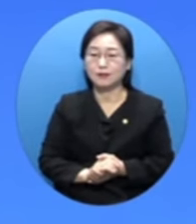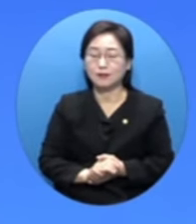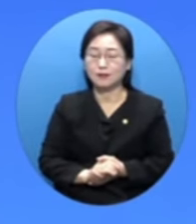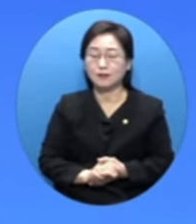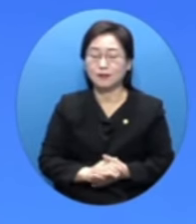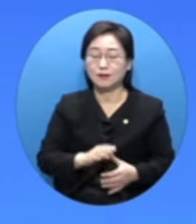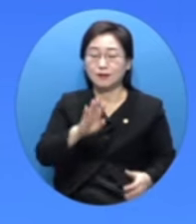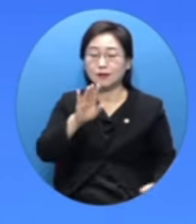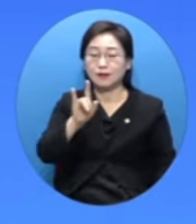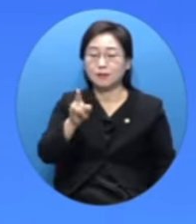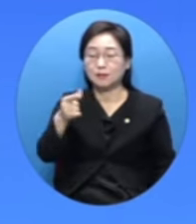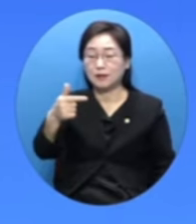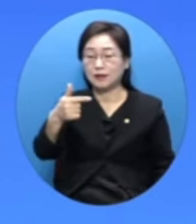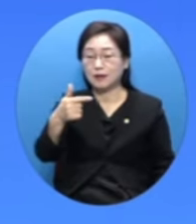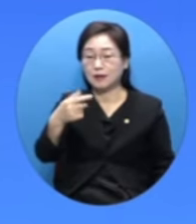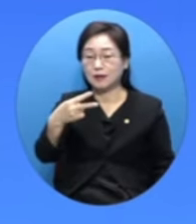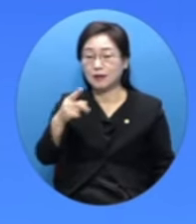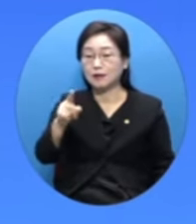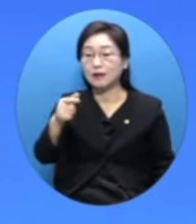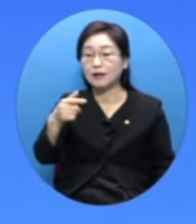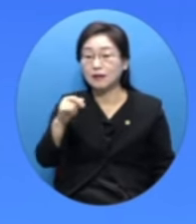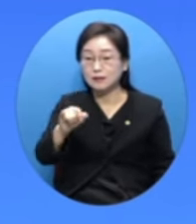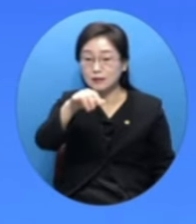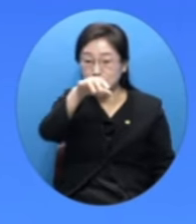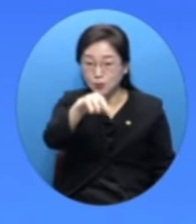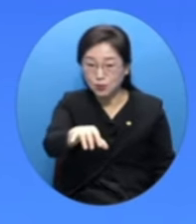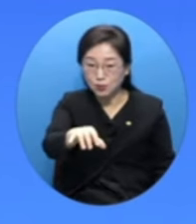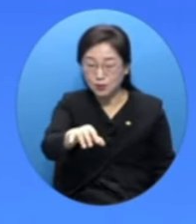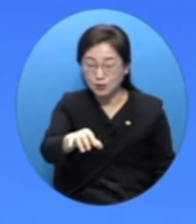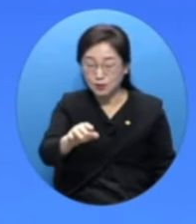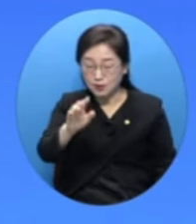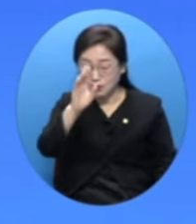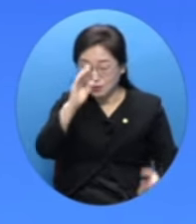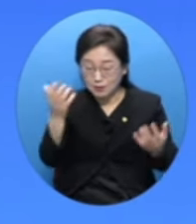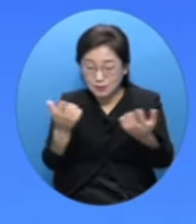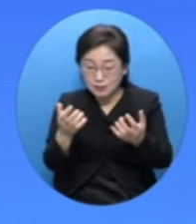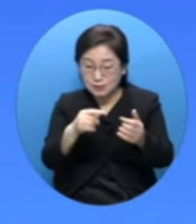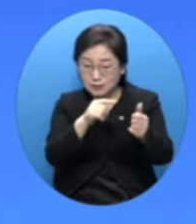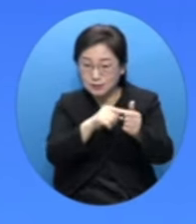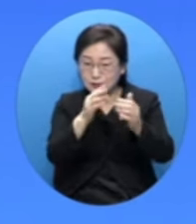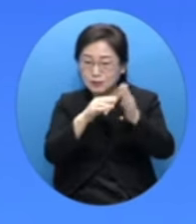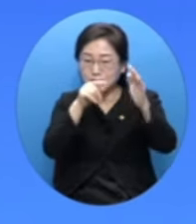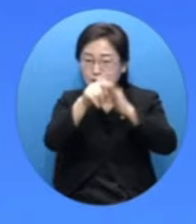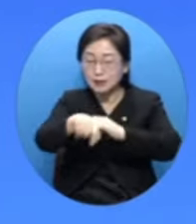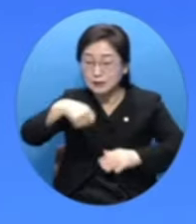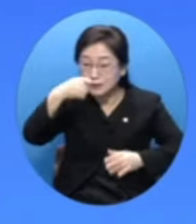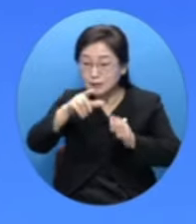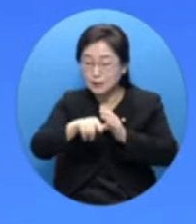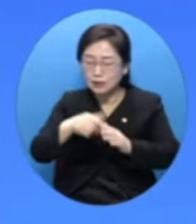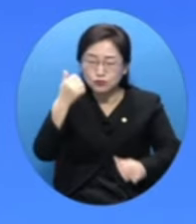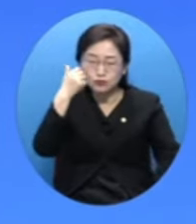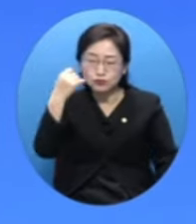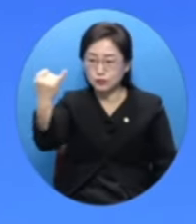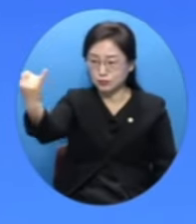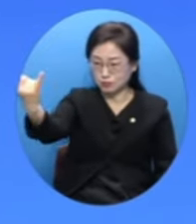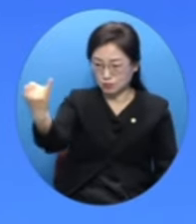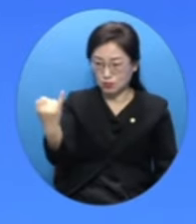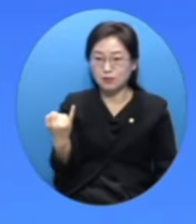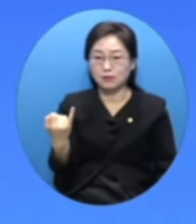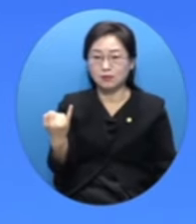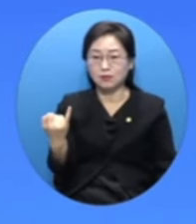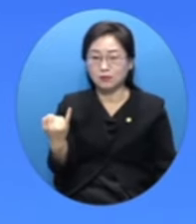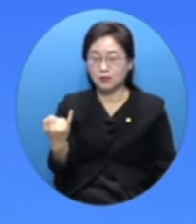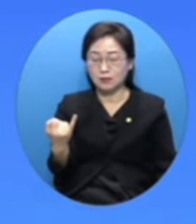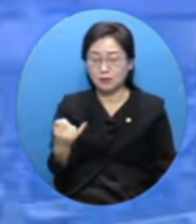베다니 한센병 환자 시몬의 집에서 식사를 하실 때 한 여인이 와서